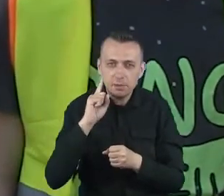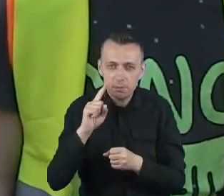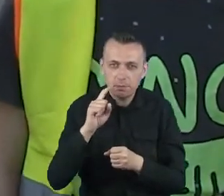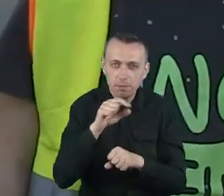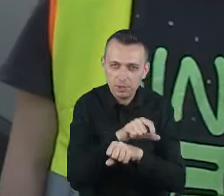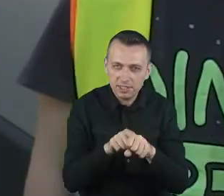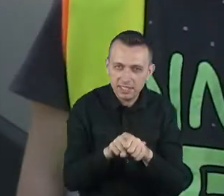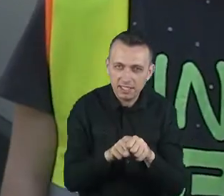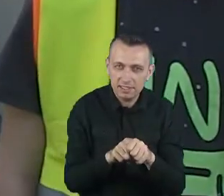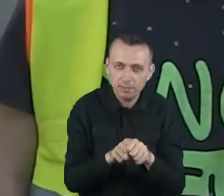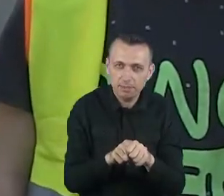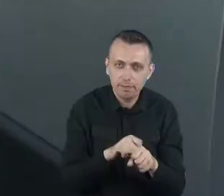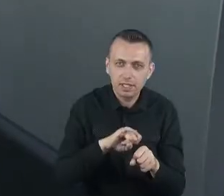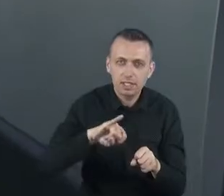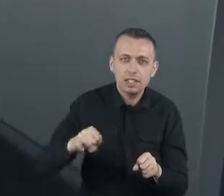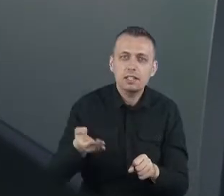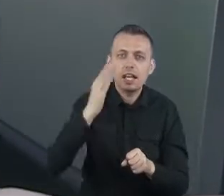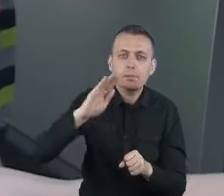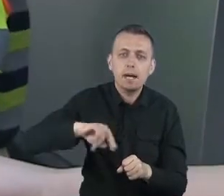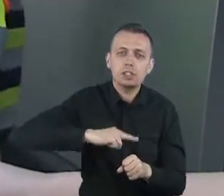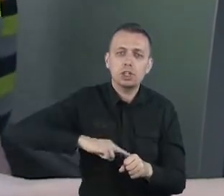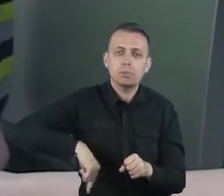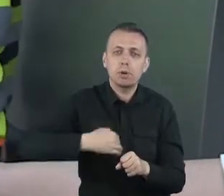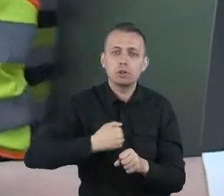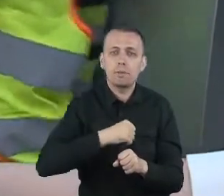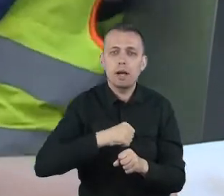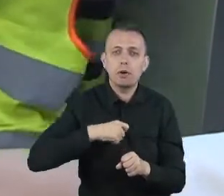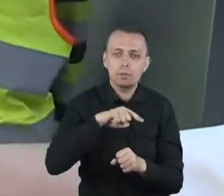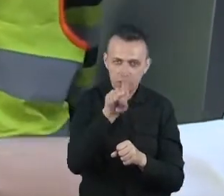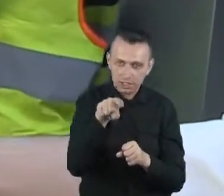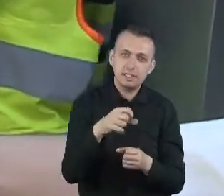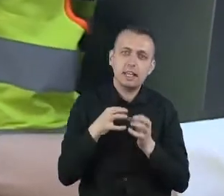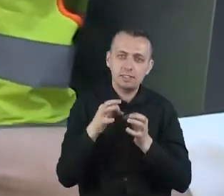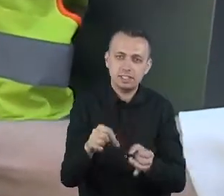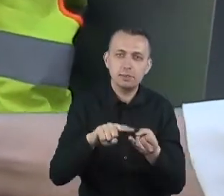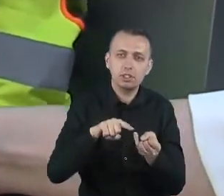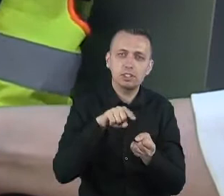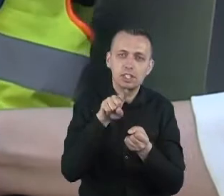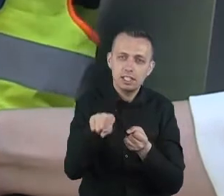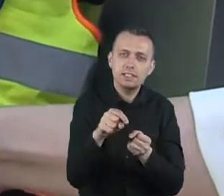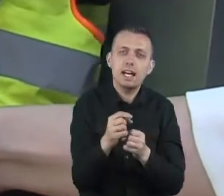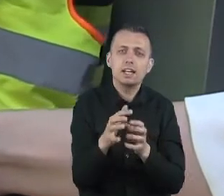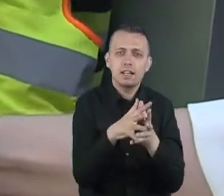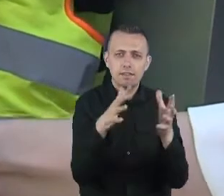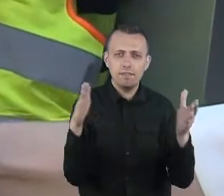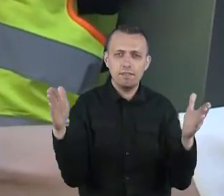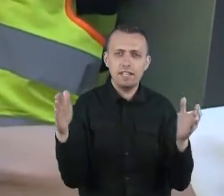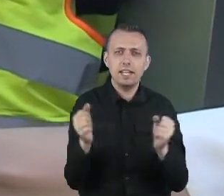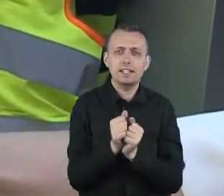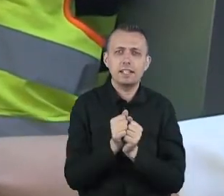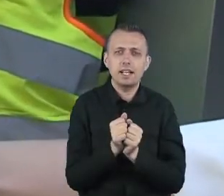bardziej chciałam być agentką taką. Mi się najbardziej podobało tamten samochód i ta wielka ciężarówka jakaś, ale